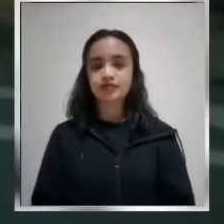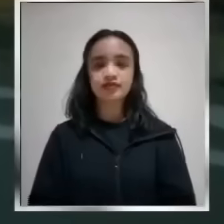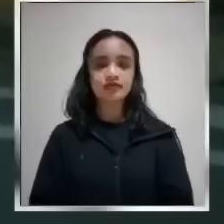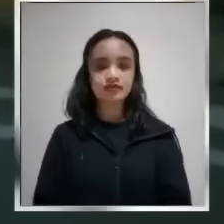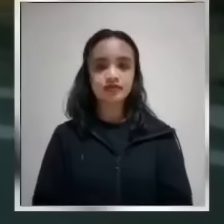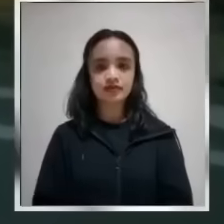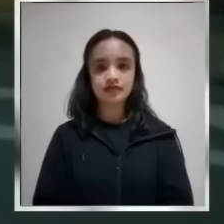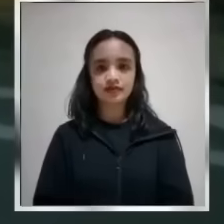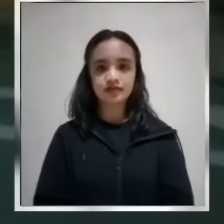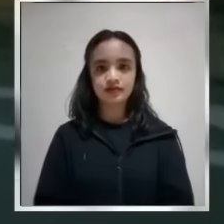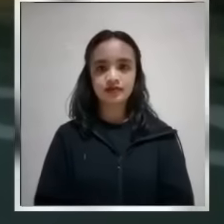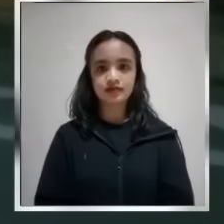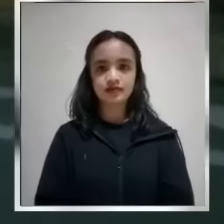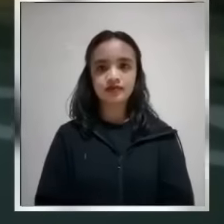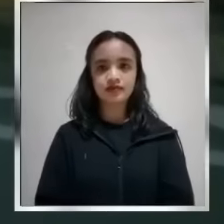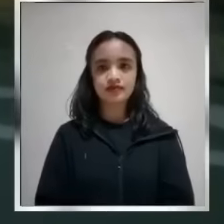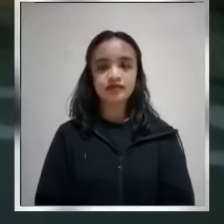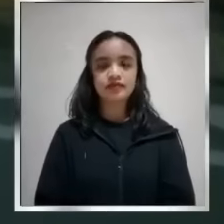24